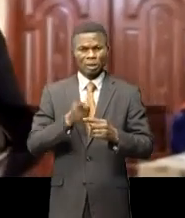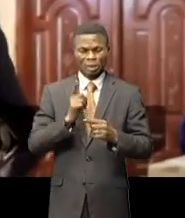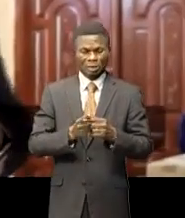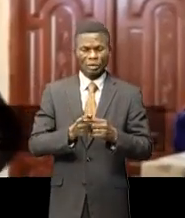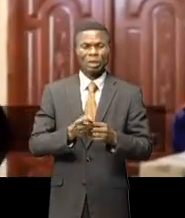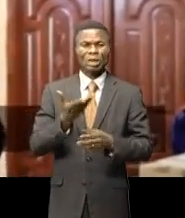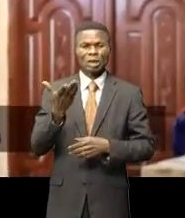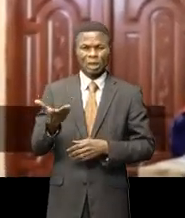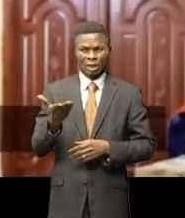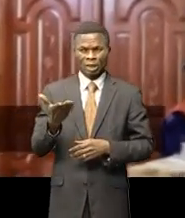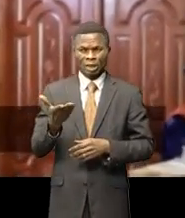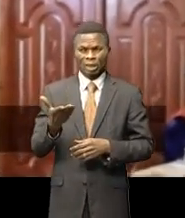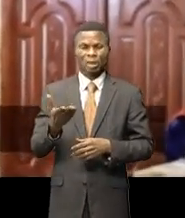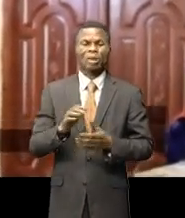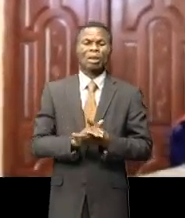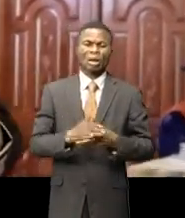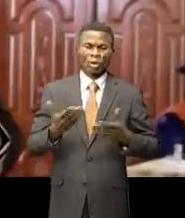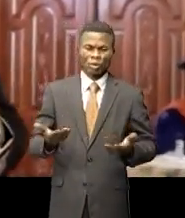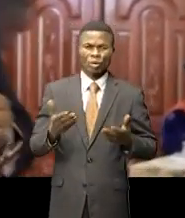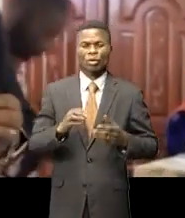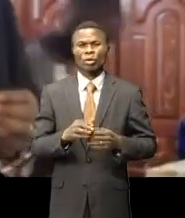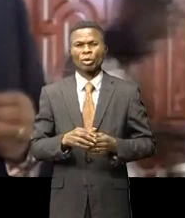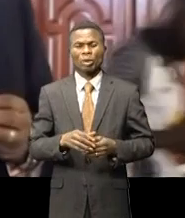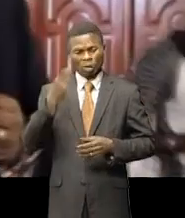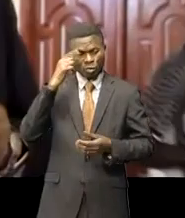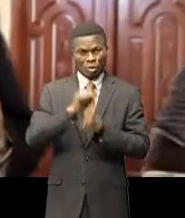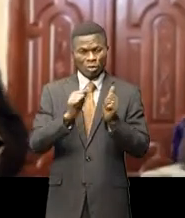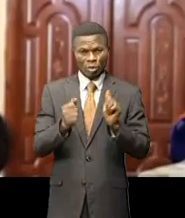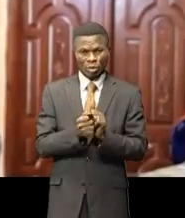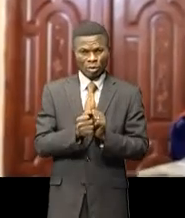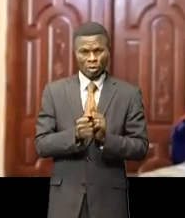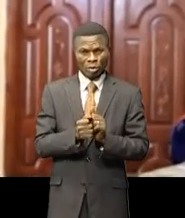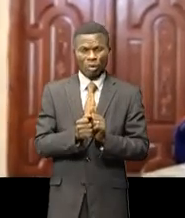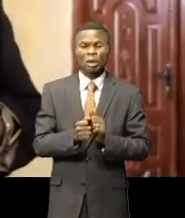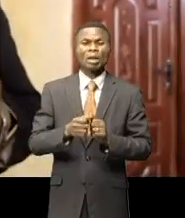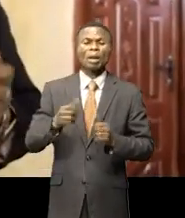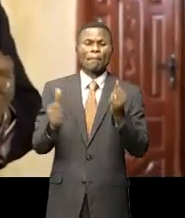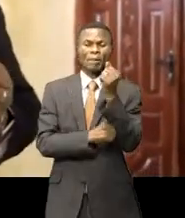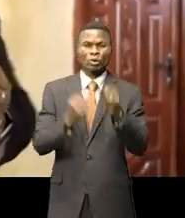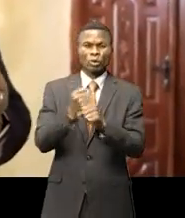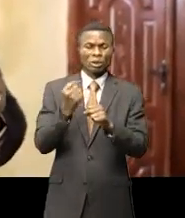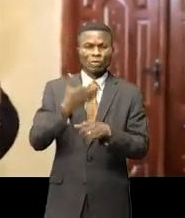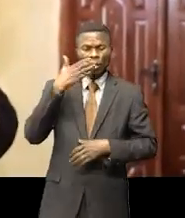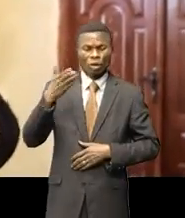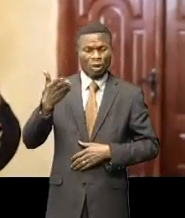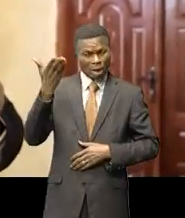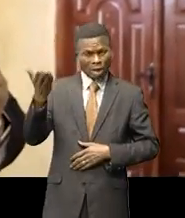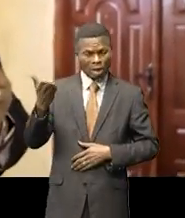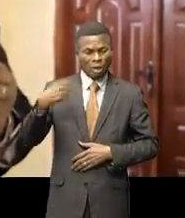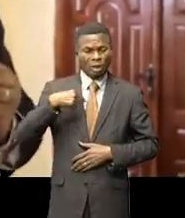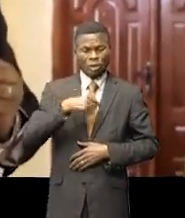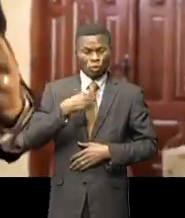obstacle assez important. En ce qui concerne les prestataires de soins, chez eux nous avons